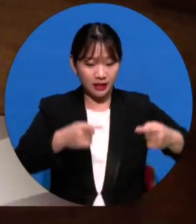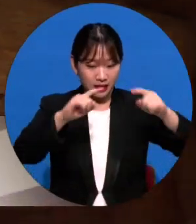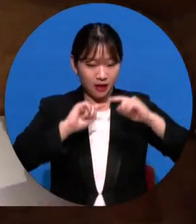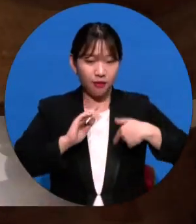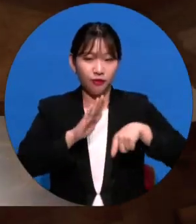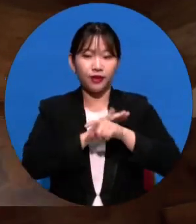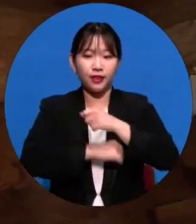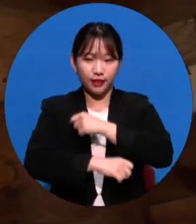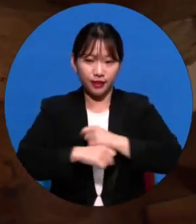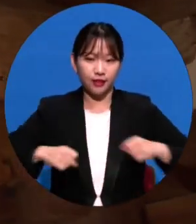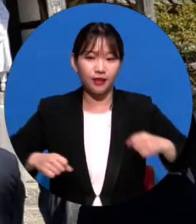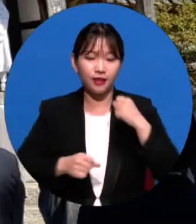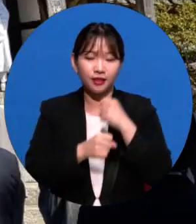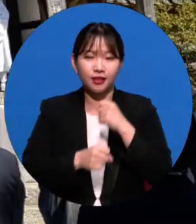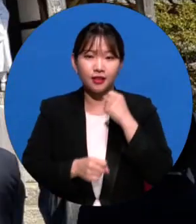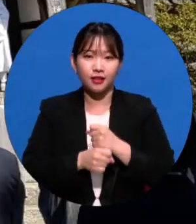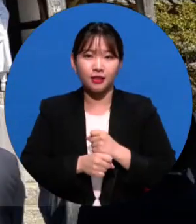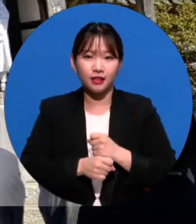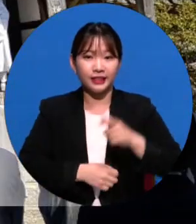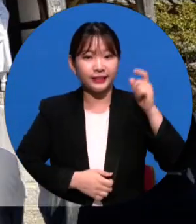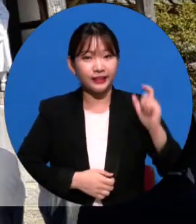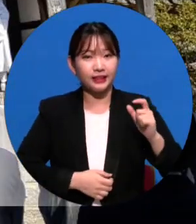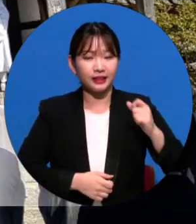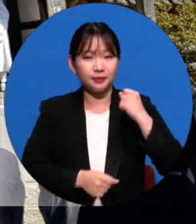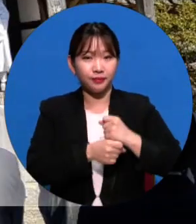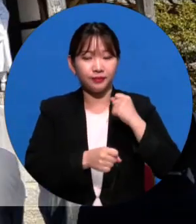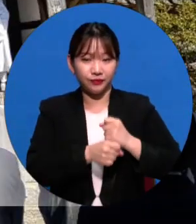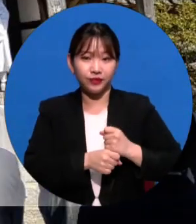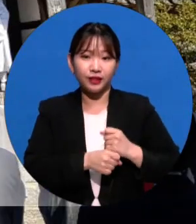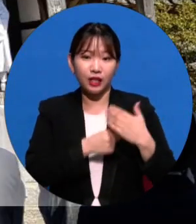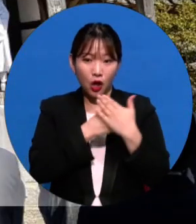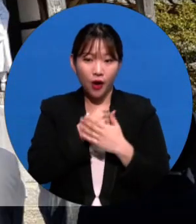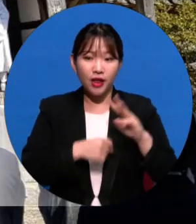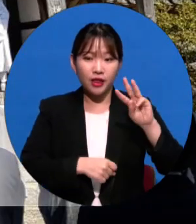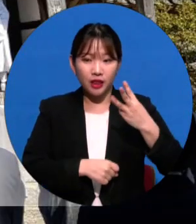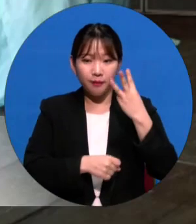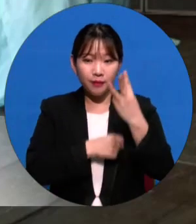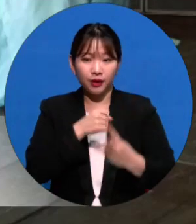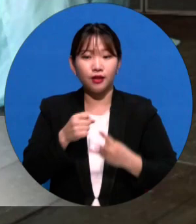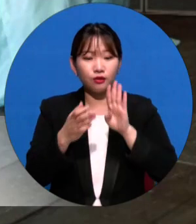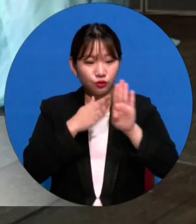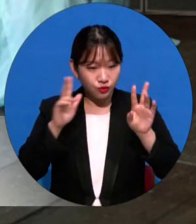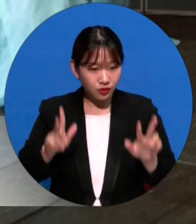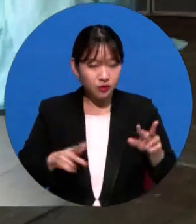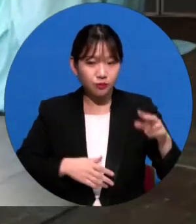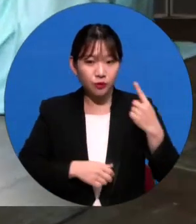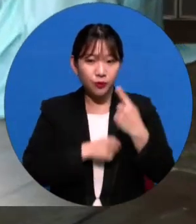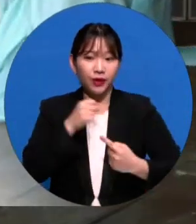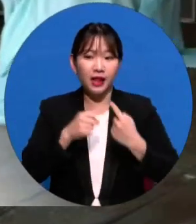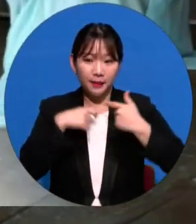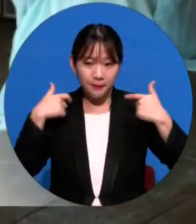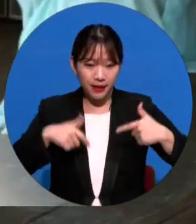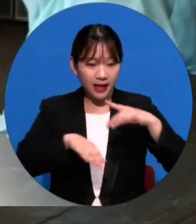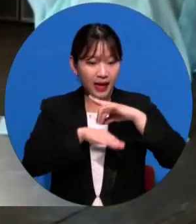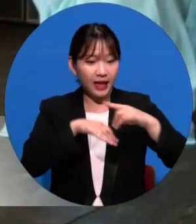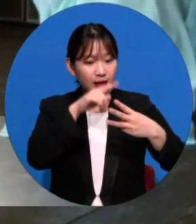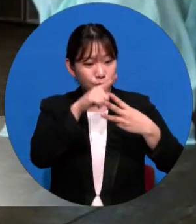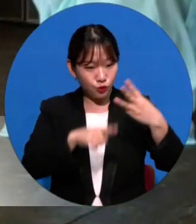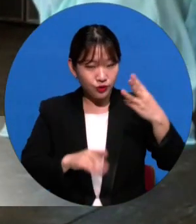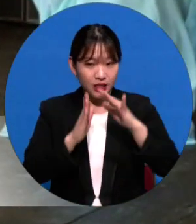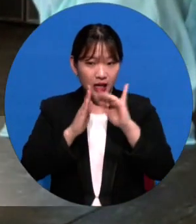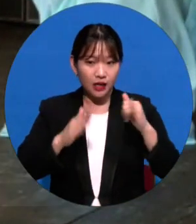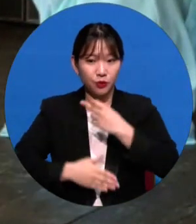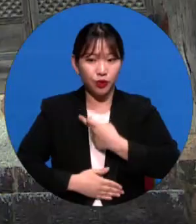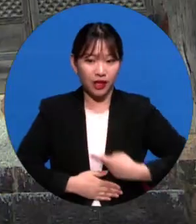넓게 꾸며졌습니다. 견고하게 지어진 덕에 300년이 지난 현재까지도 해마다 해남 윤씨 문중의 제사가